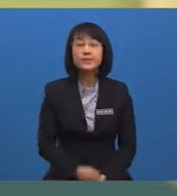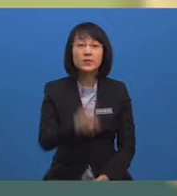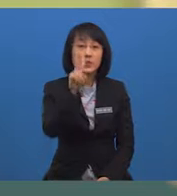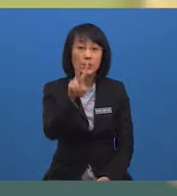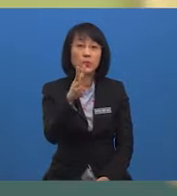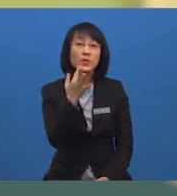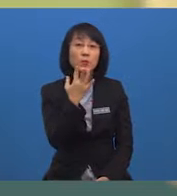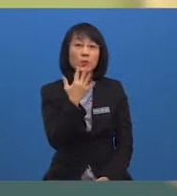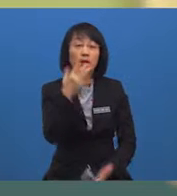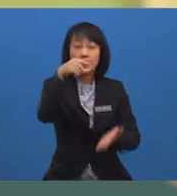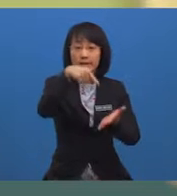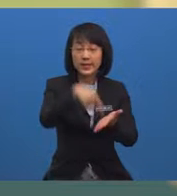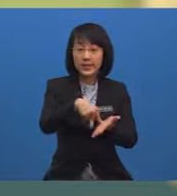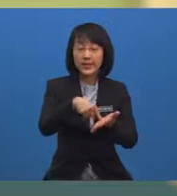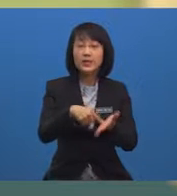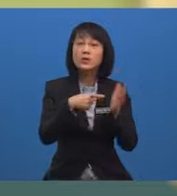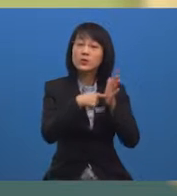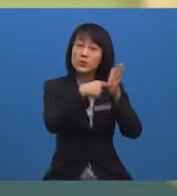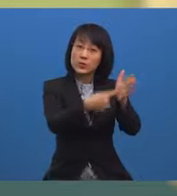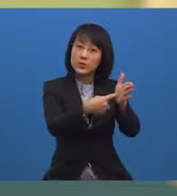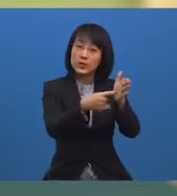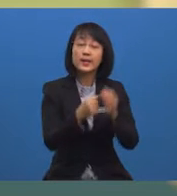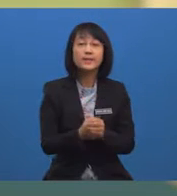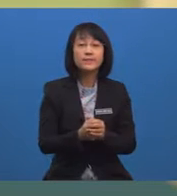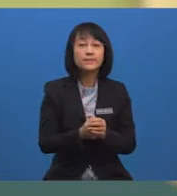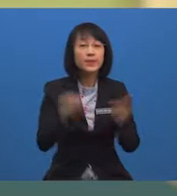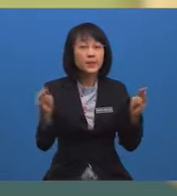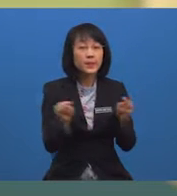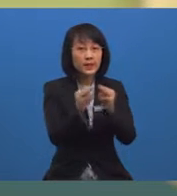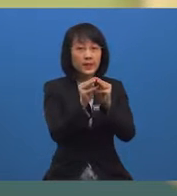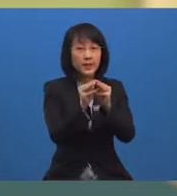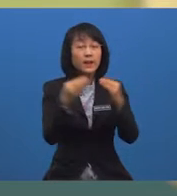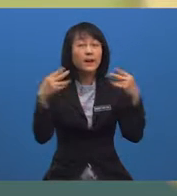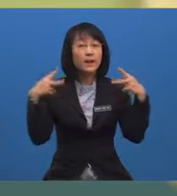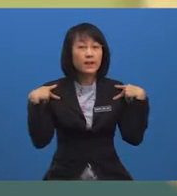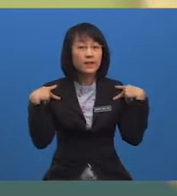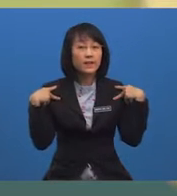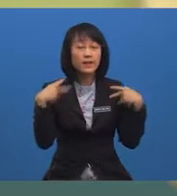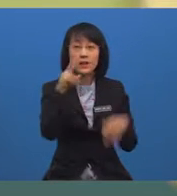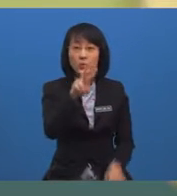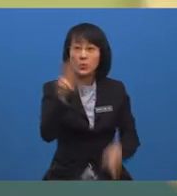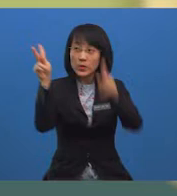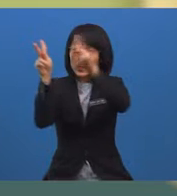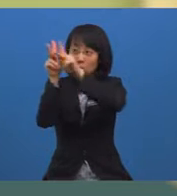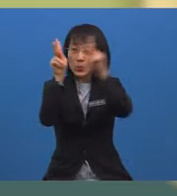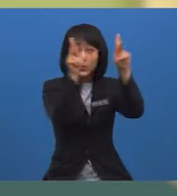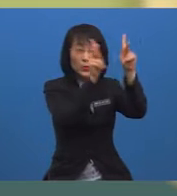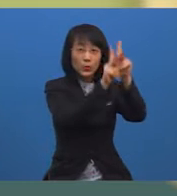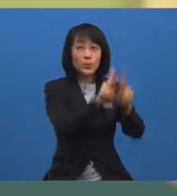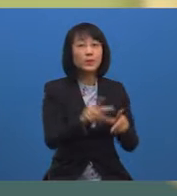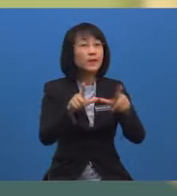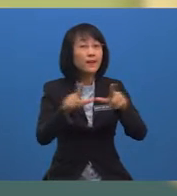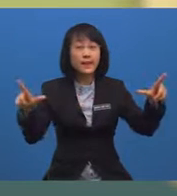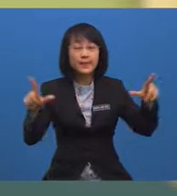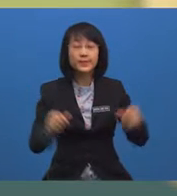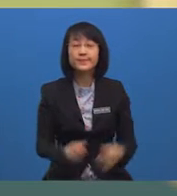warna ini, ia menunjukkan magnet mempunyai dua kutub yang berlainan.